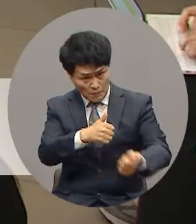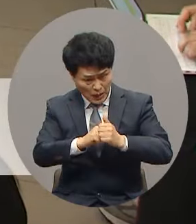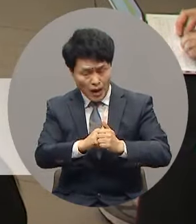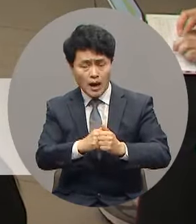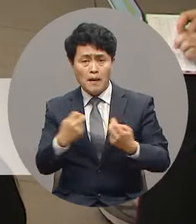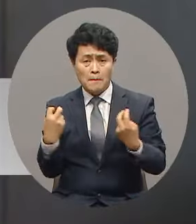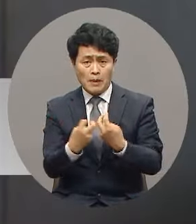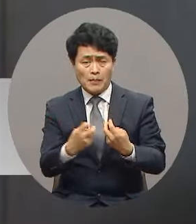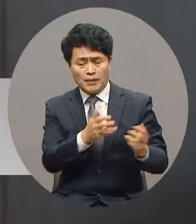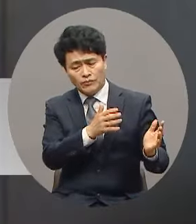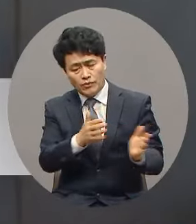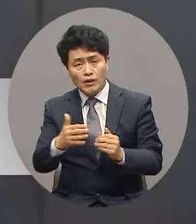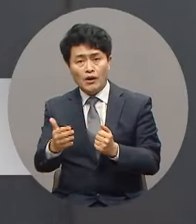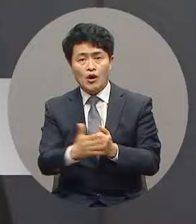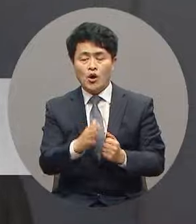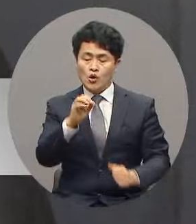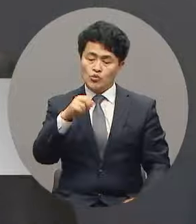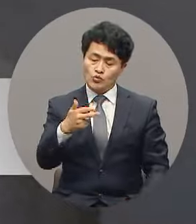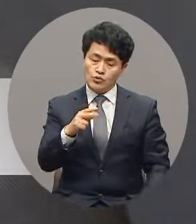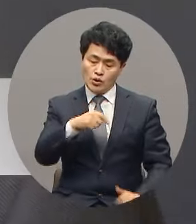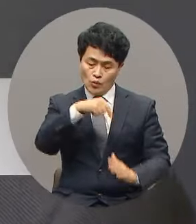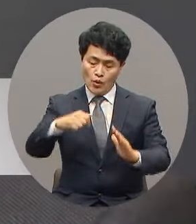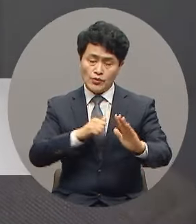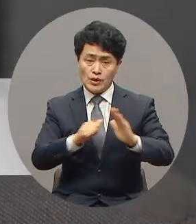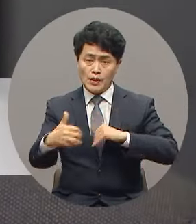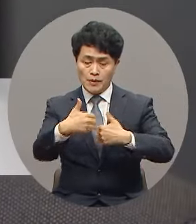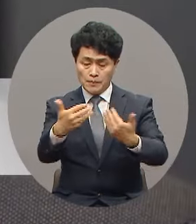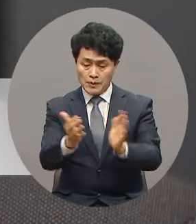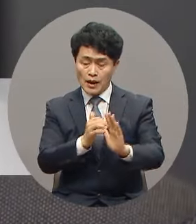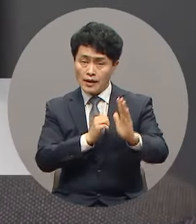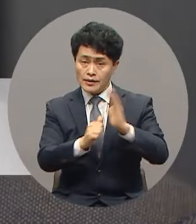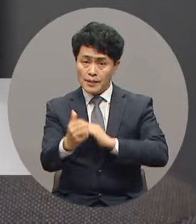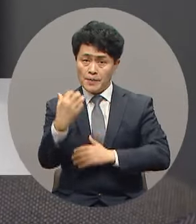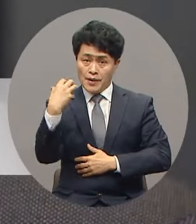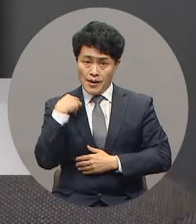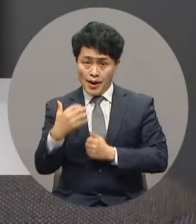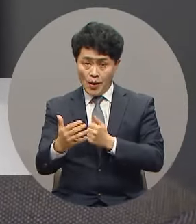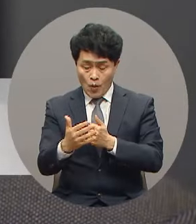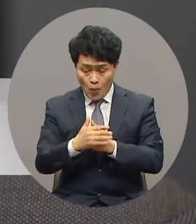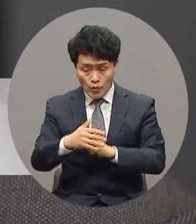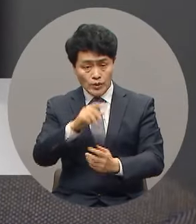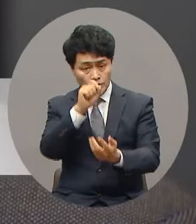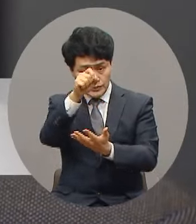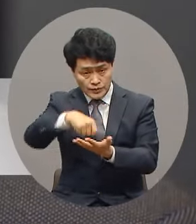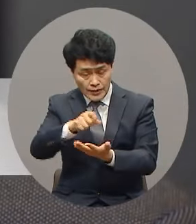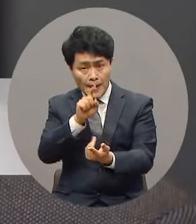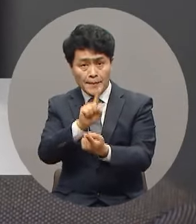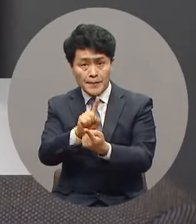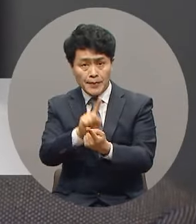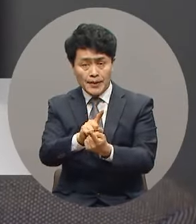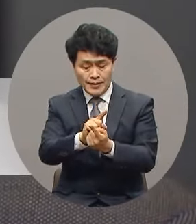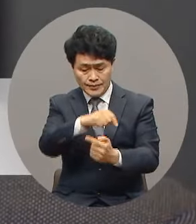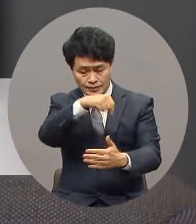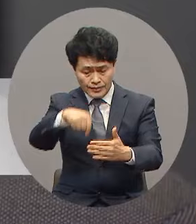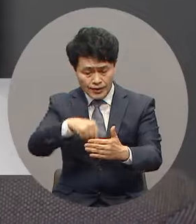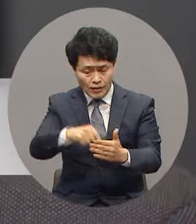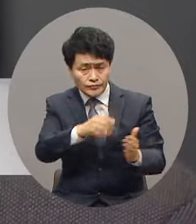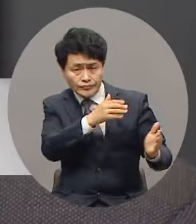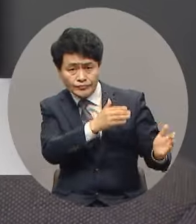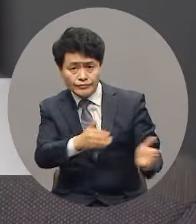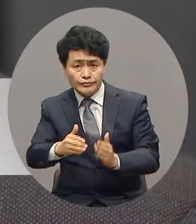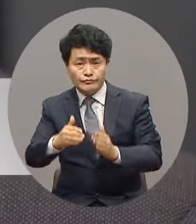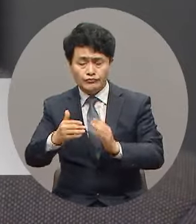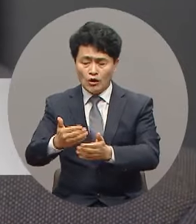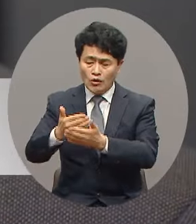했습니다. 윤재욱 원내대표 겸 당대표 권한대행은 오늘 당사에서 기자들과 만나 당 수습 방안에 대해 중진